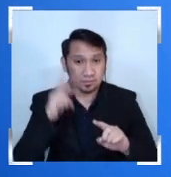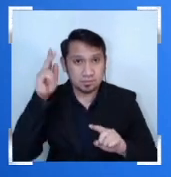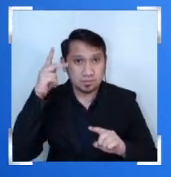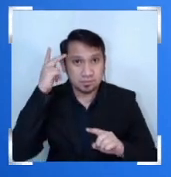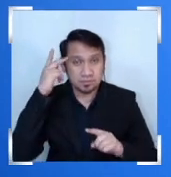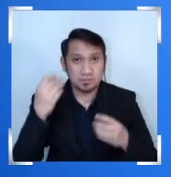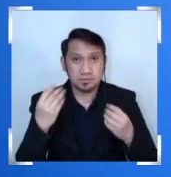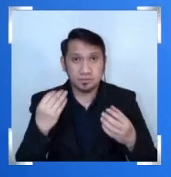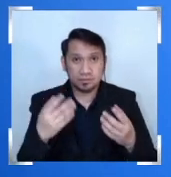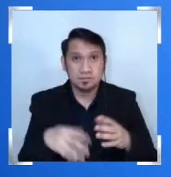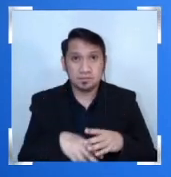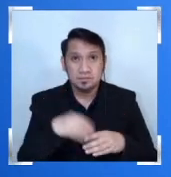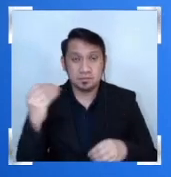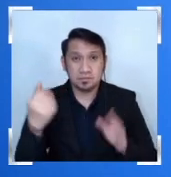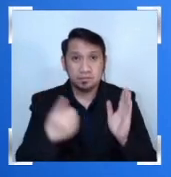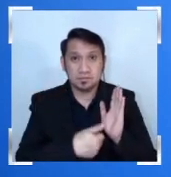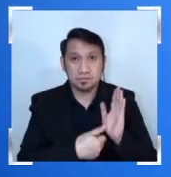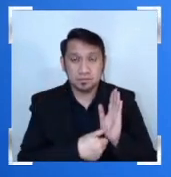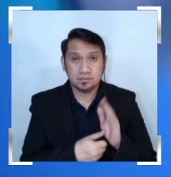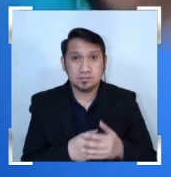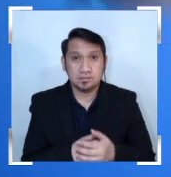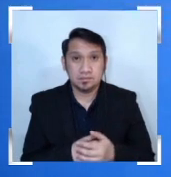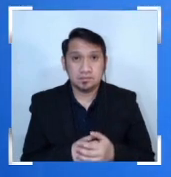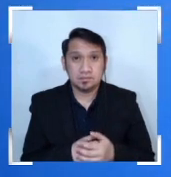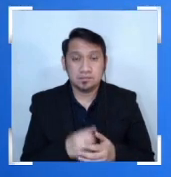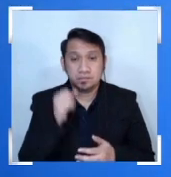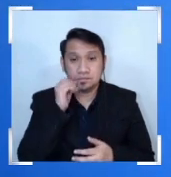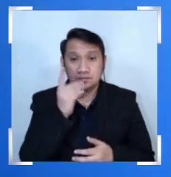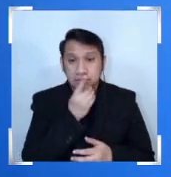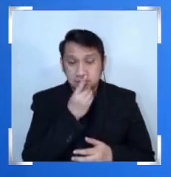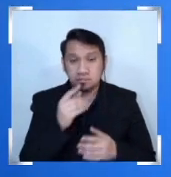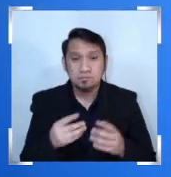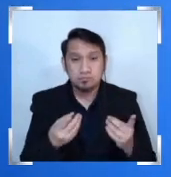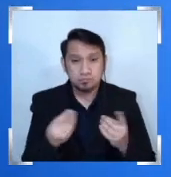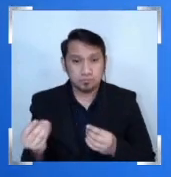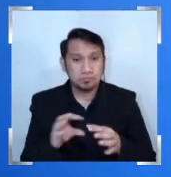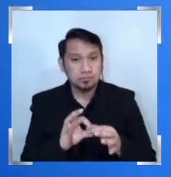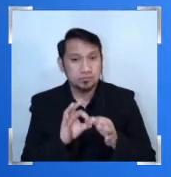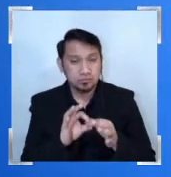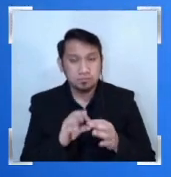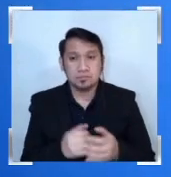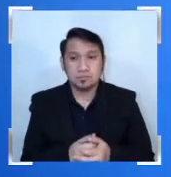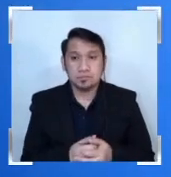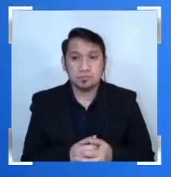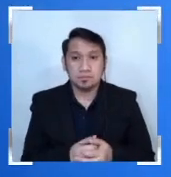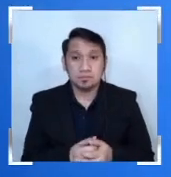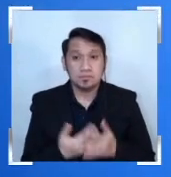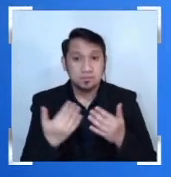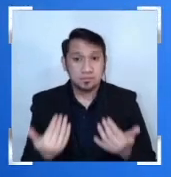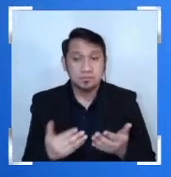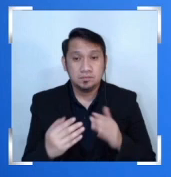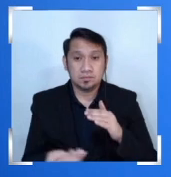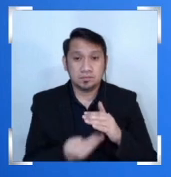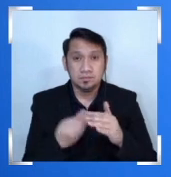at bumoto. Isa raw unifier si Mayor Duterte kaya wala raw siyang duda na nakabatay sa pagkakaisa ang